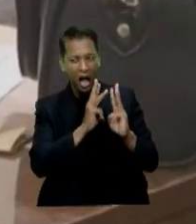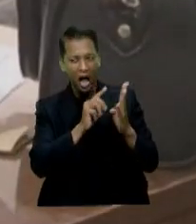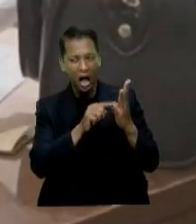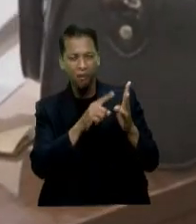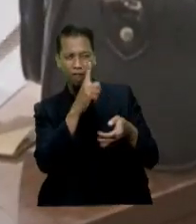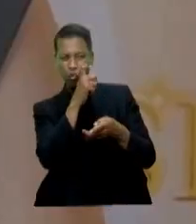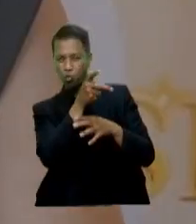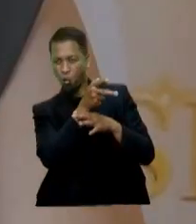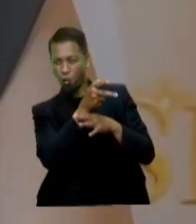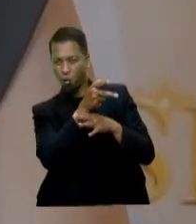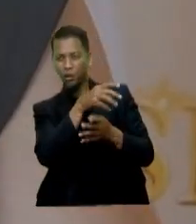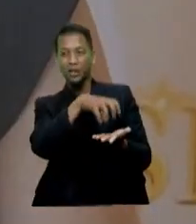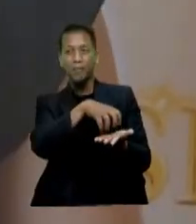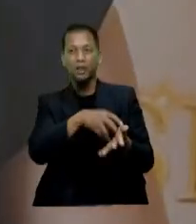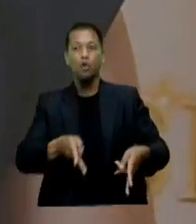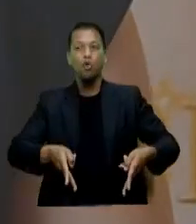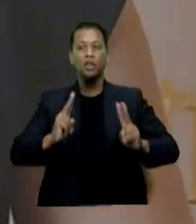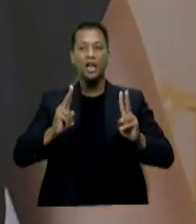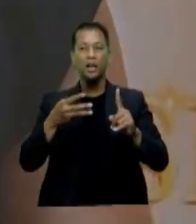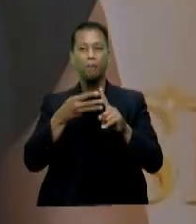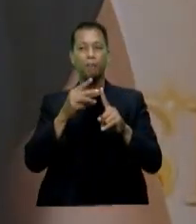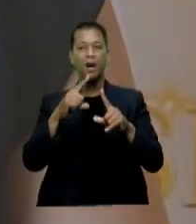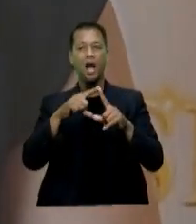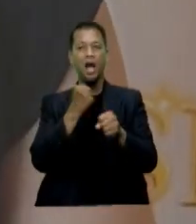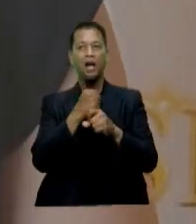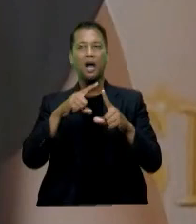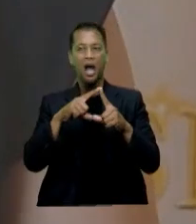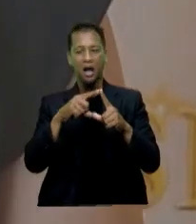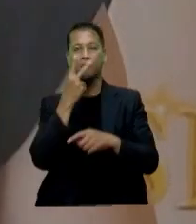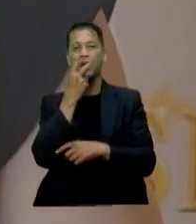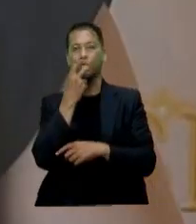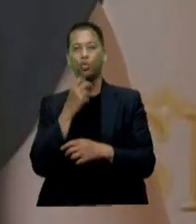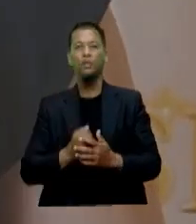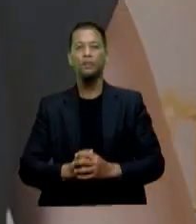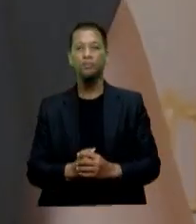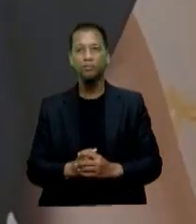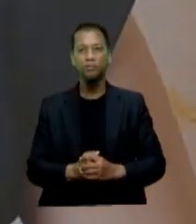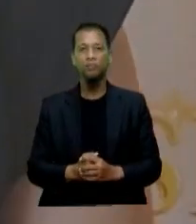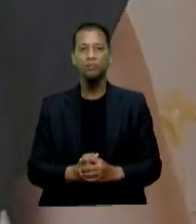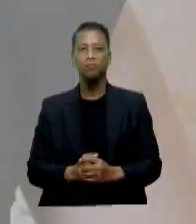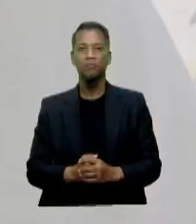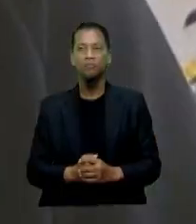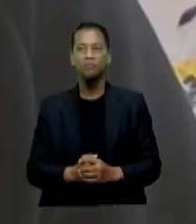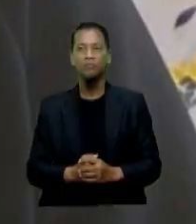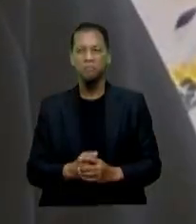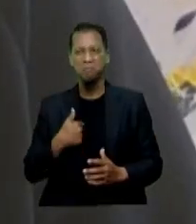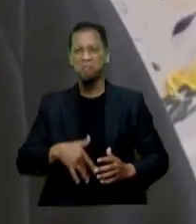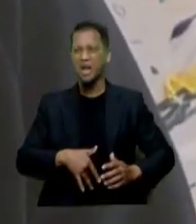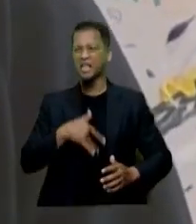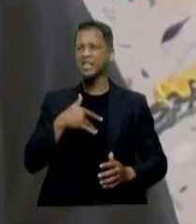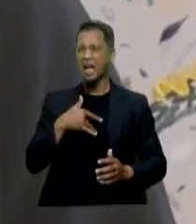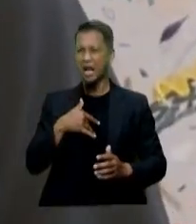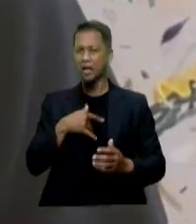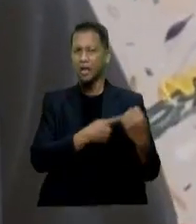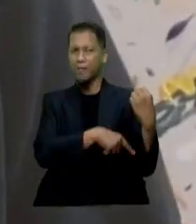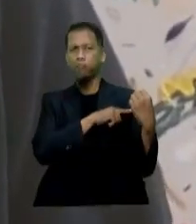Braga, Bandung. Saya pikir ini acara yang tepat buat saya, di mana saya juga bisa mengasah kemampuan dan juga mendapat pengalaman. Animonya kita